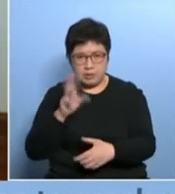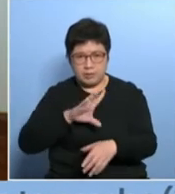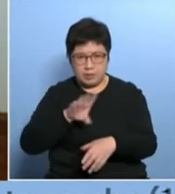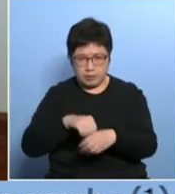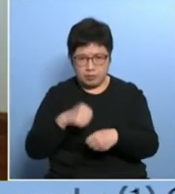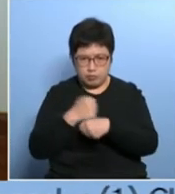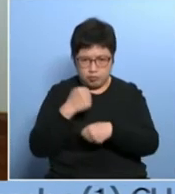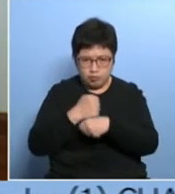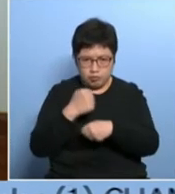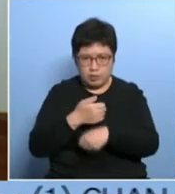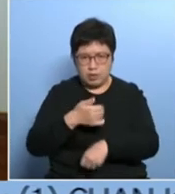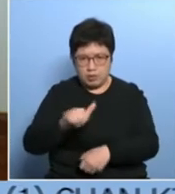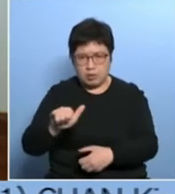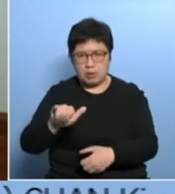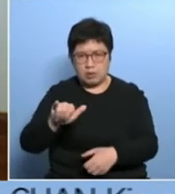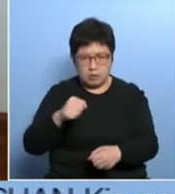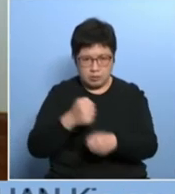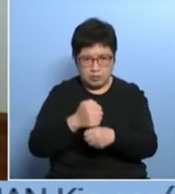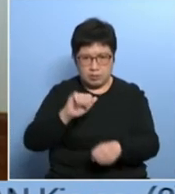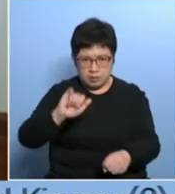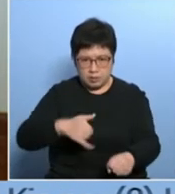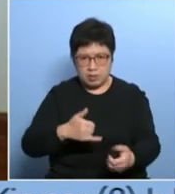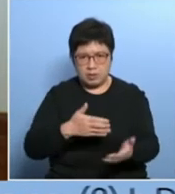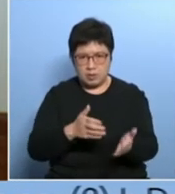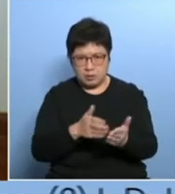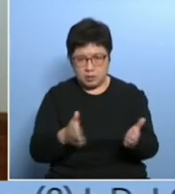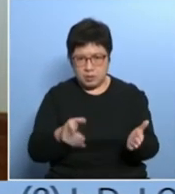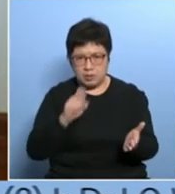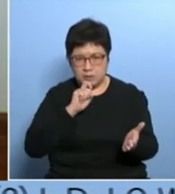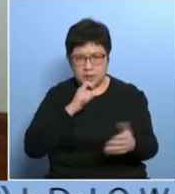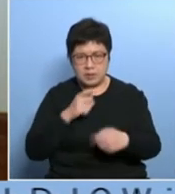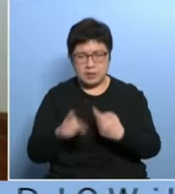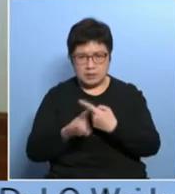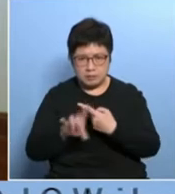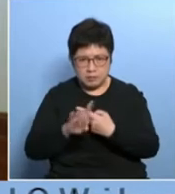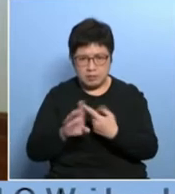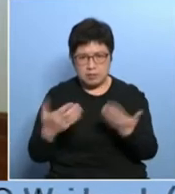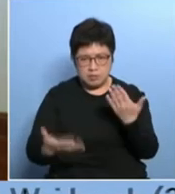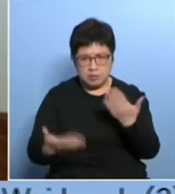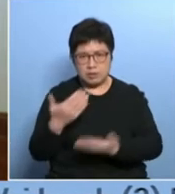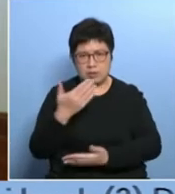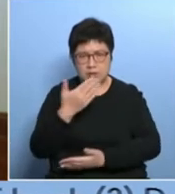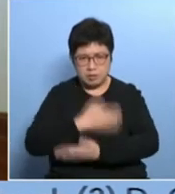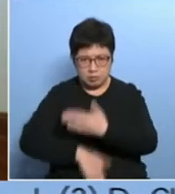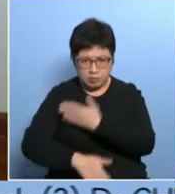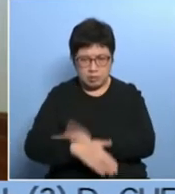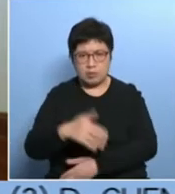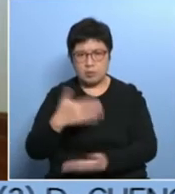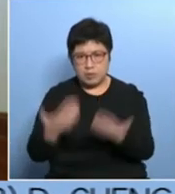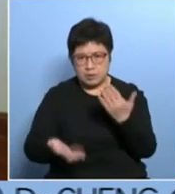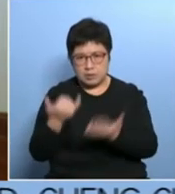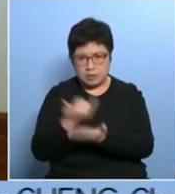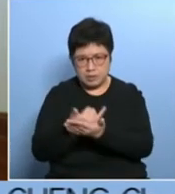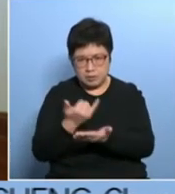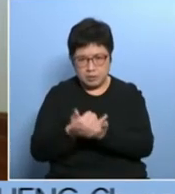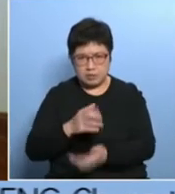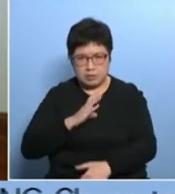下班途中遭遇意外受傷或死亡的情況。當